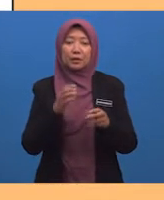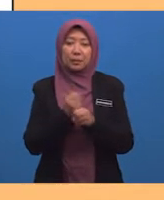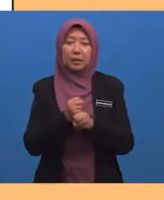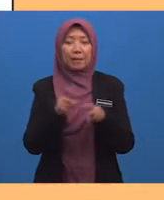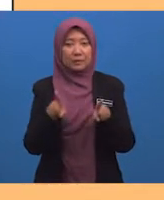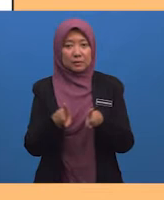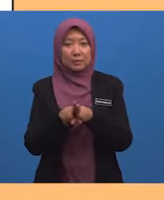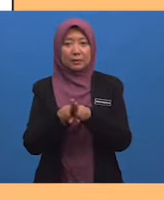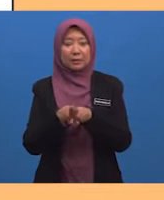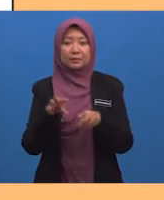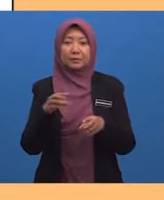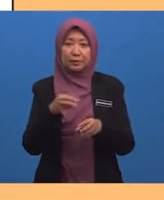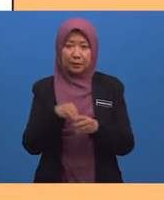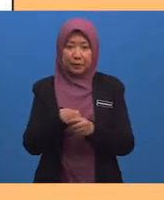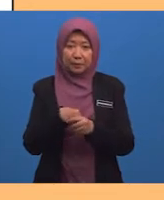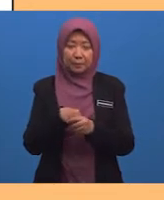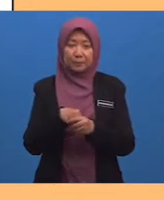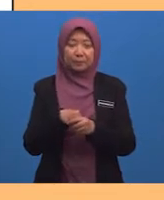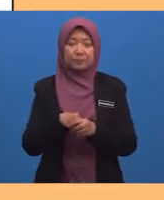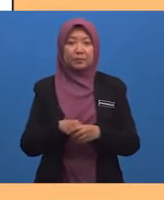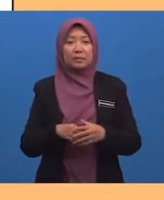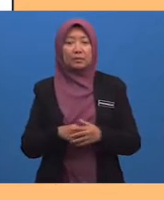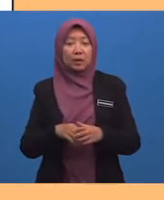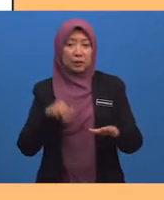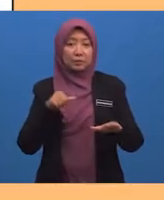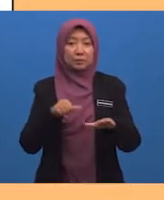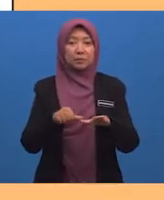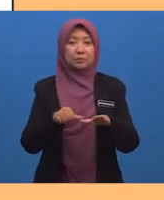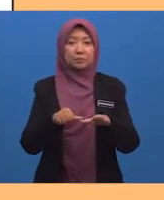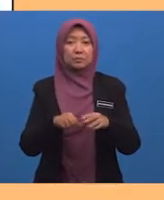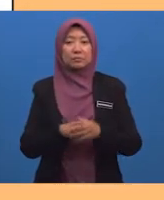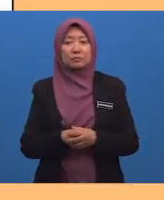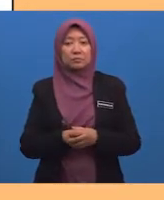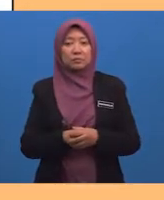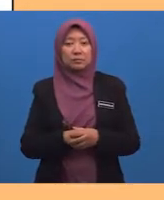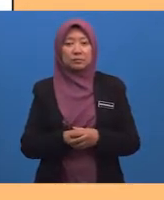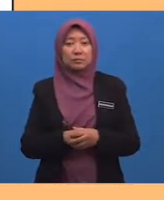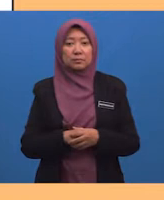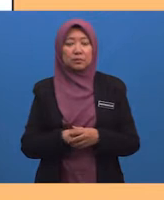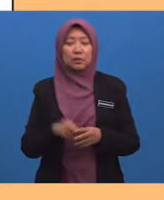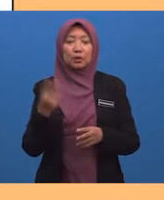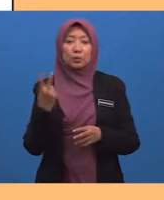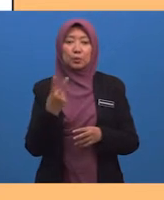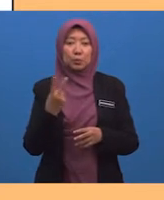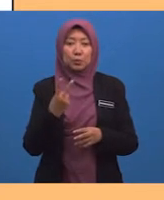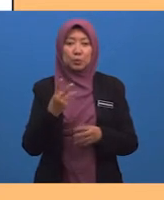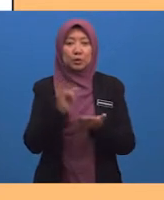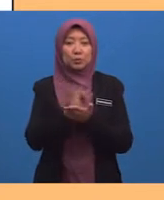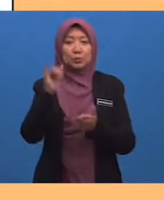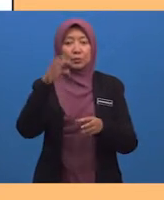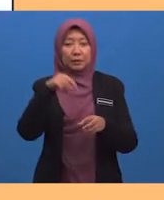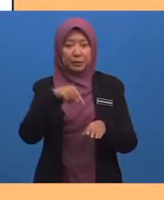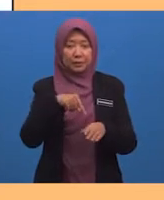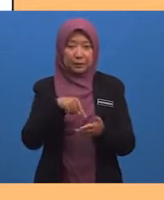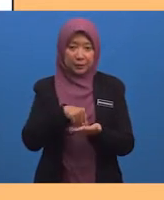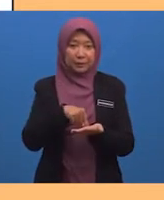dalam aspek kurikulum antara Rangkang dengan Dayah. Kurikulum kedua-dua institusi ini